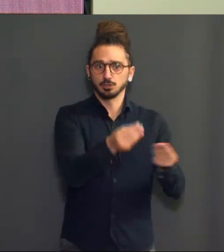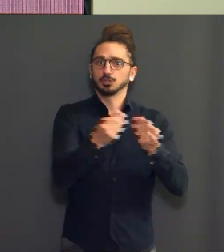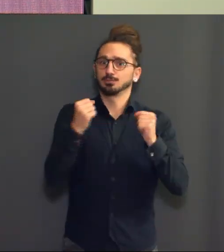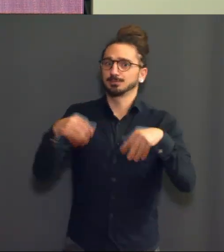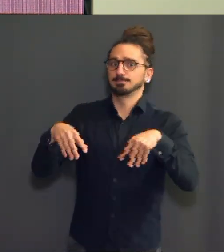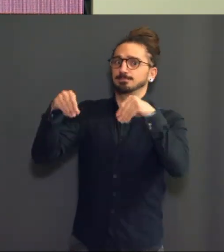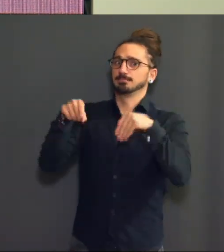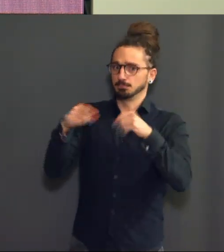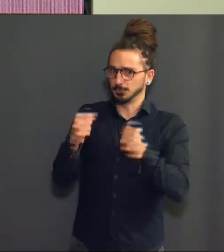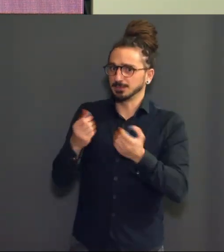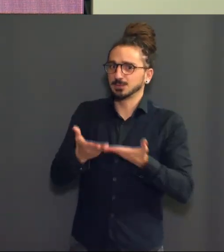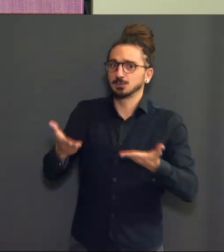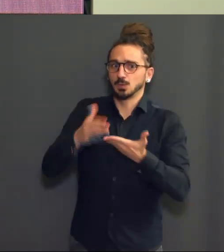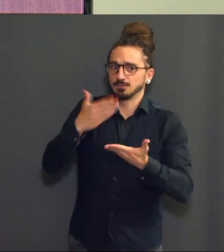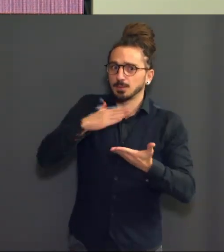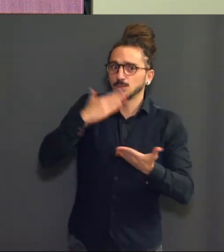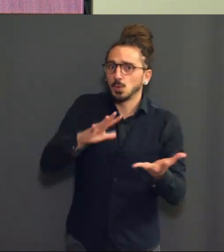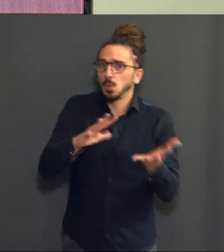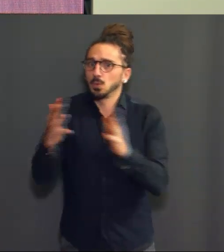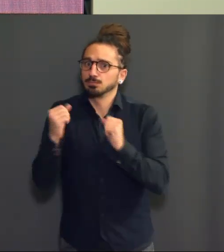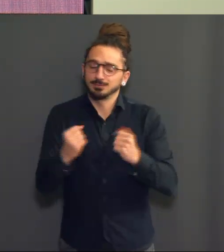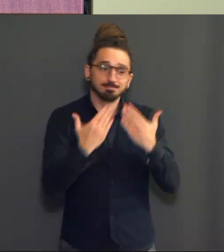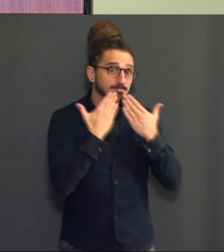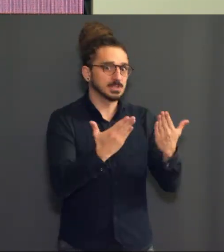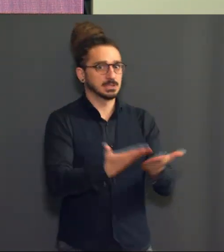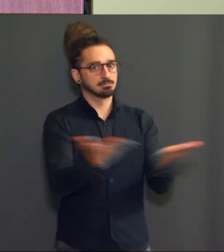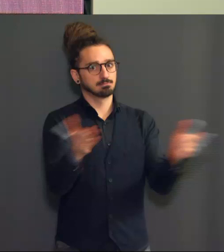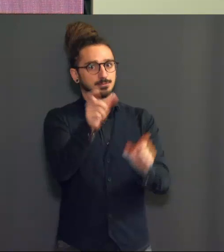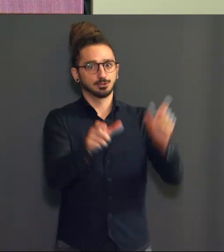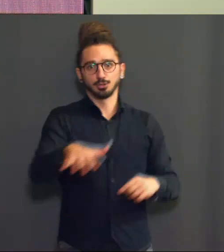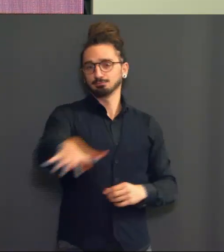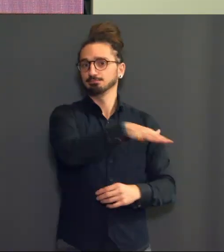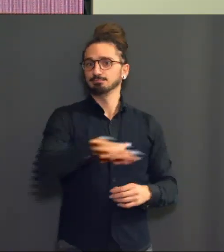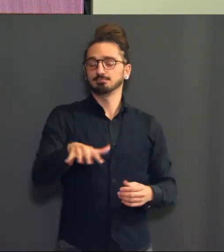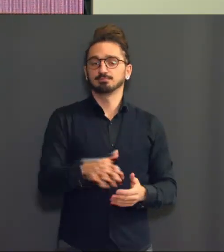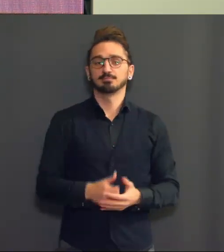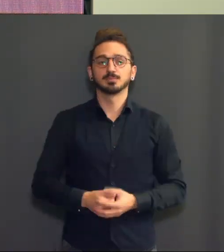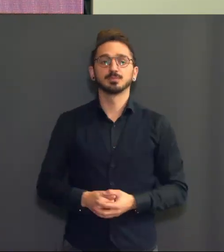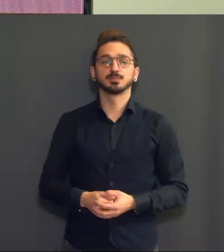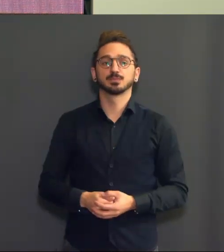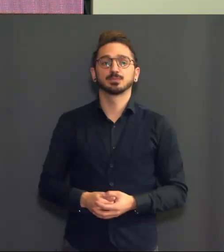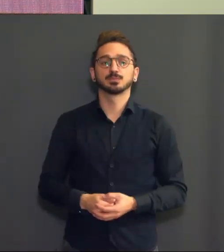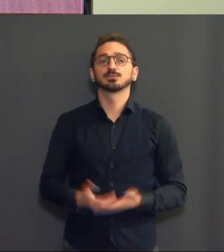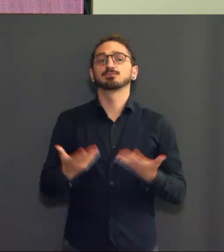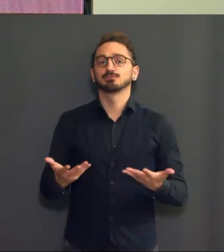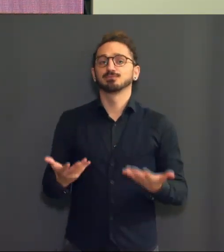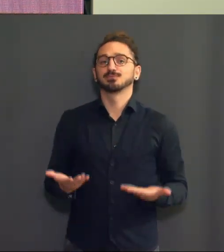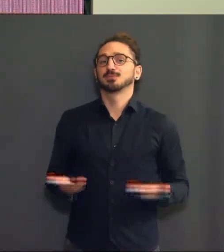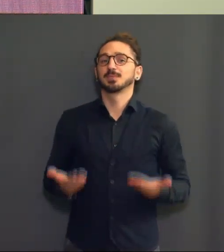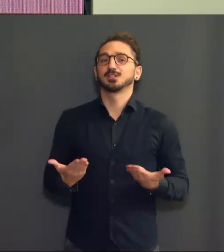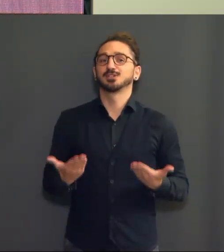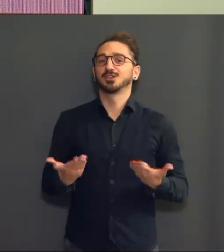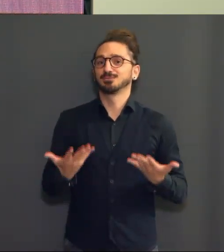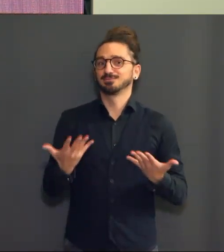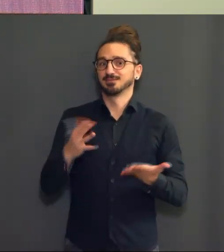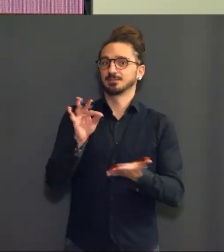viennent. Par ailleurs, nous sommes maintenant à un moment décisif pour notre communauté musulmane, puisque